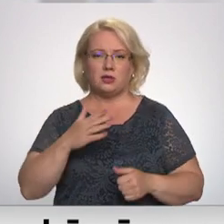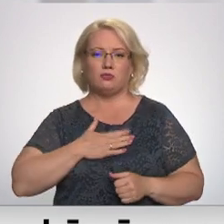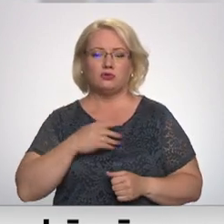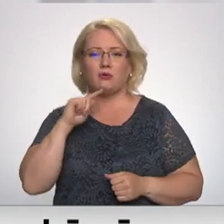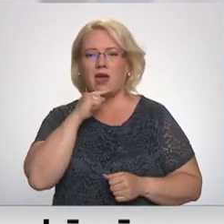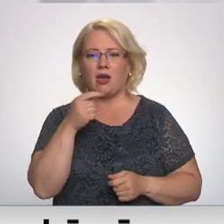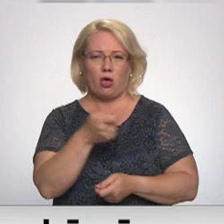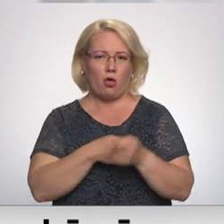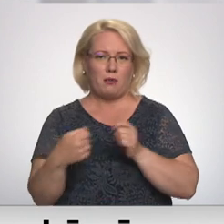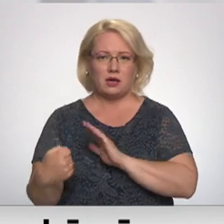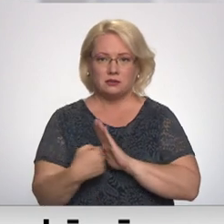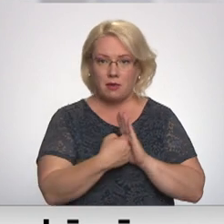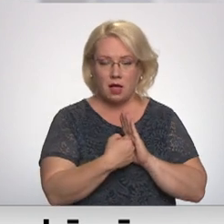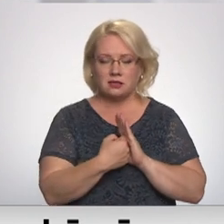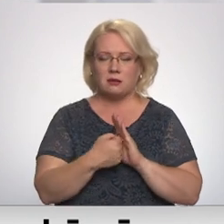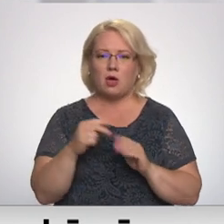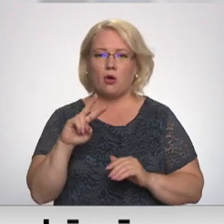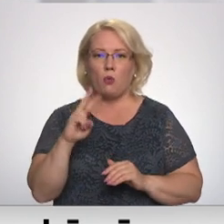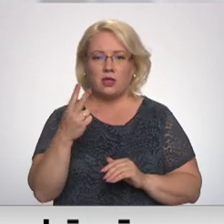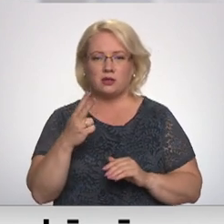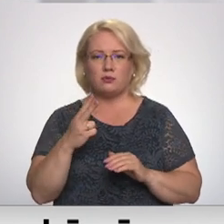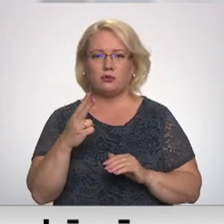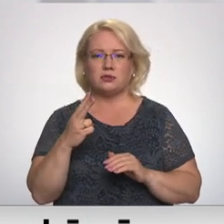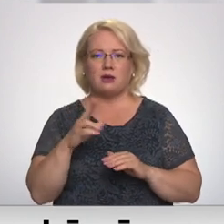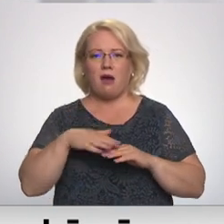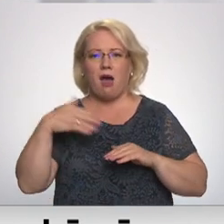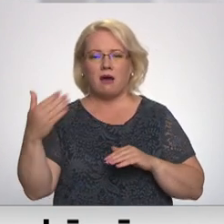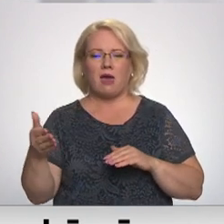balss. No otras puses, ārējās tirdzniecības bilance